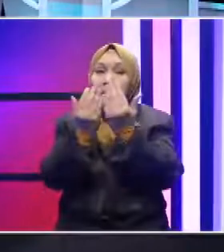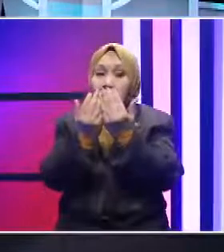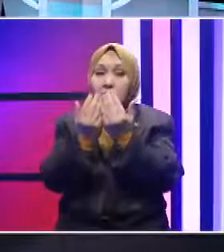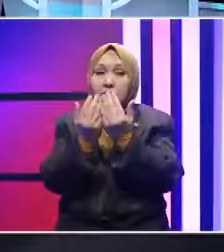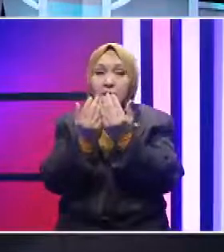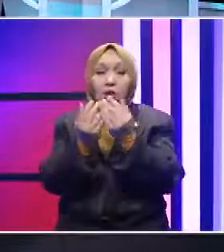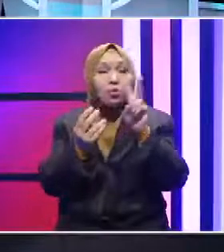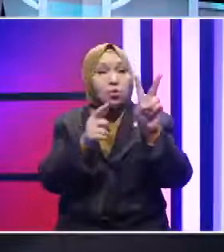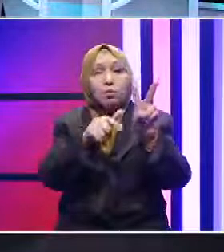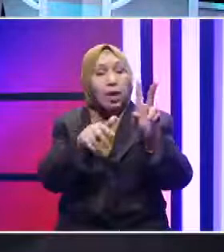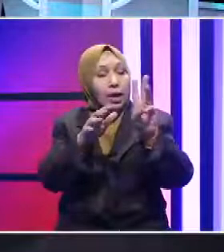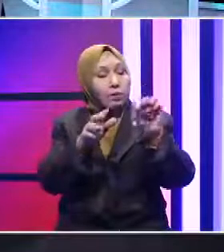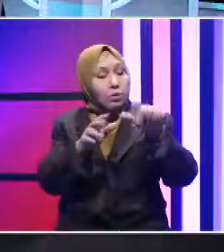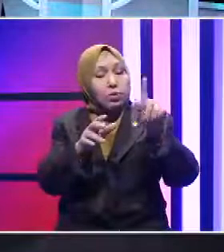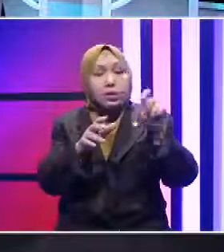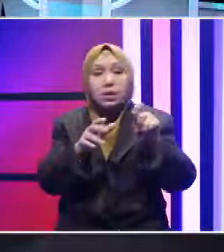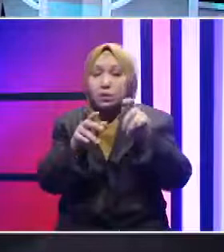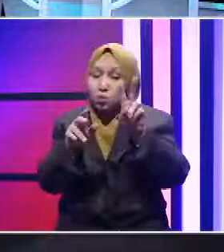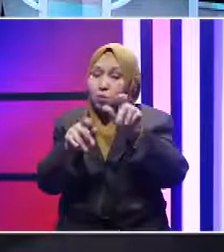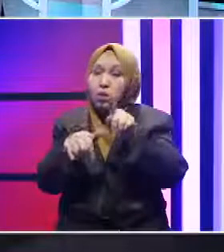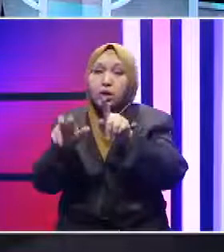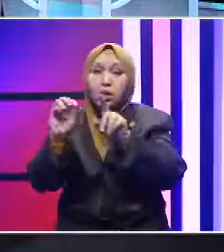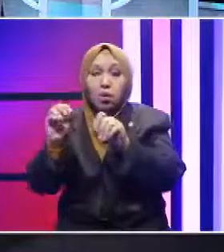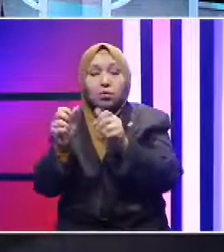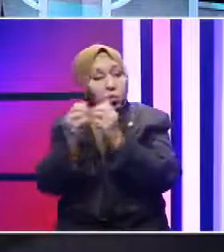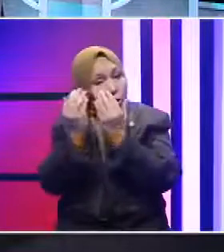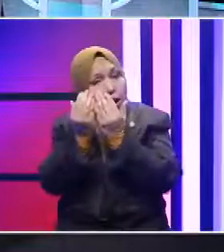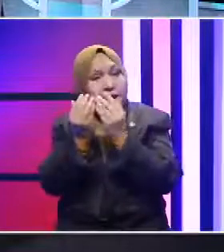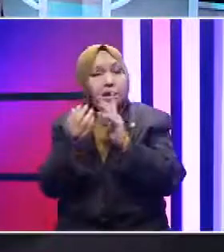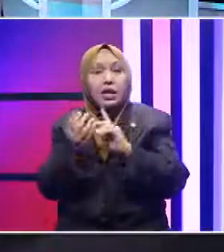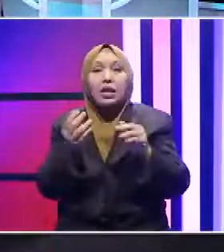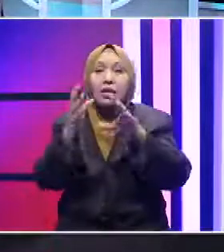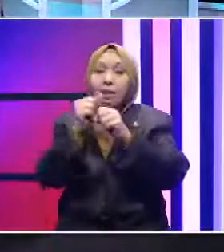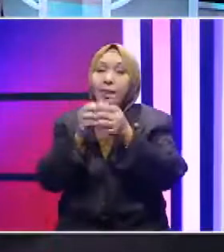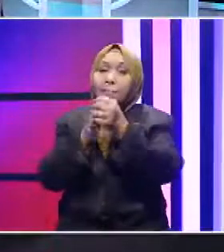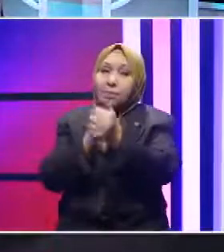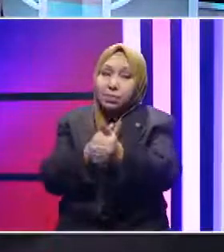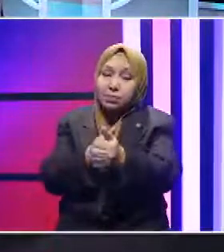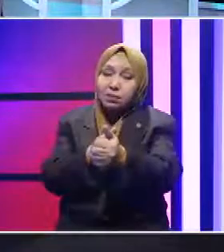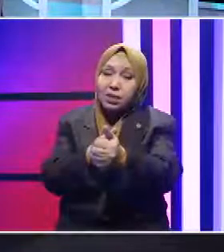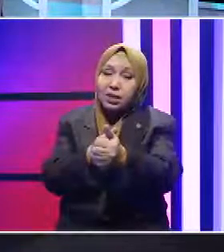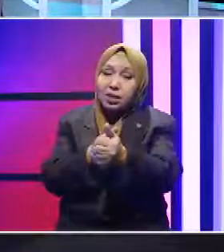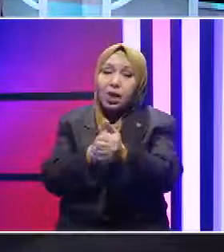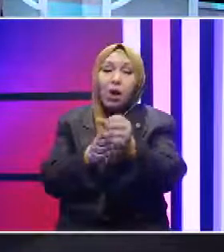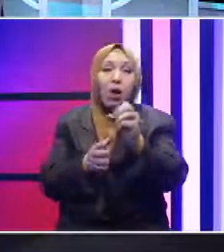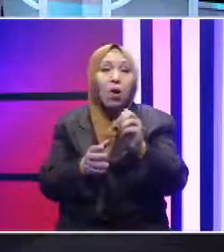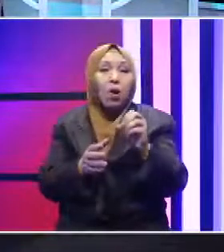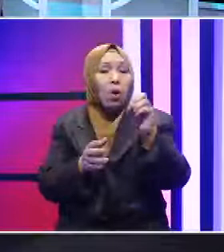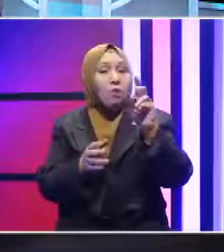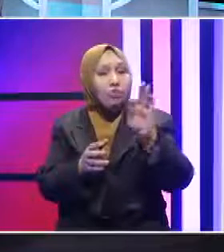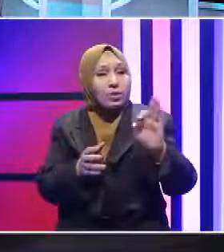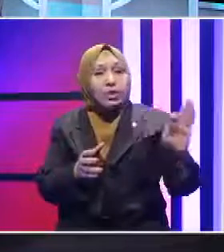Time 2.0 nanti Ustaz ya, yang dalam perancangan kita. Insya-Allah. Doakanlah Ustaz Amin, dapat ya memimpin ya. Amin, secara offline nanti